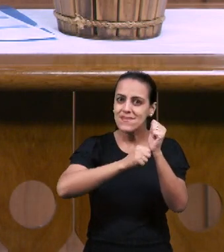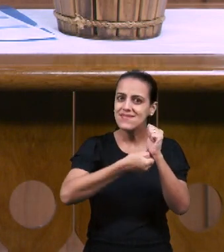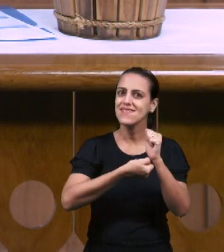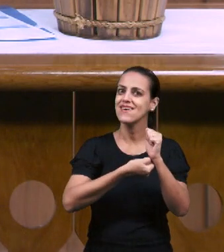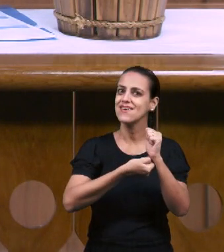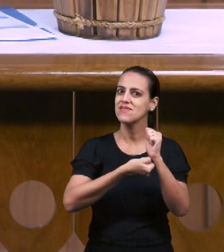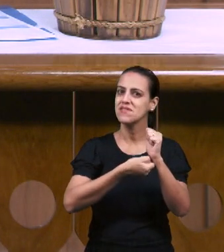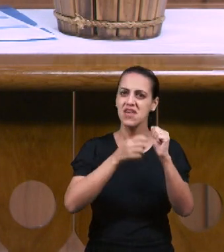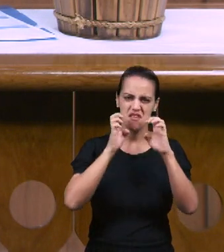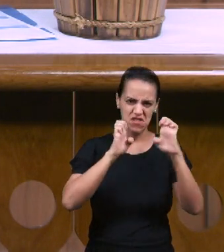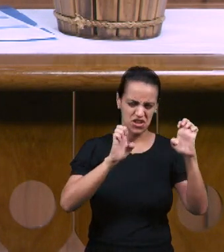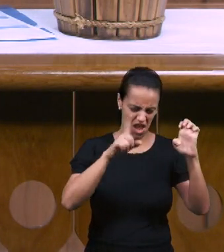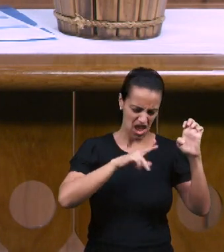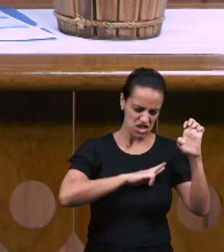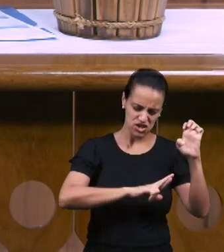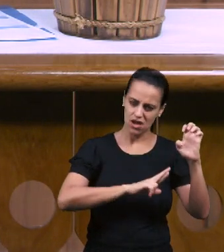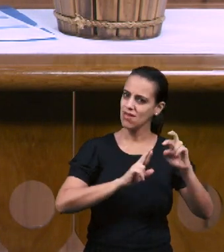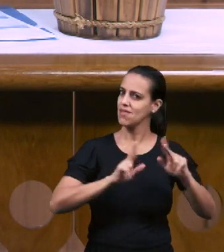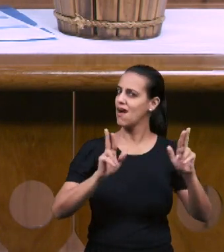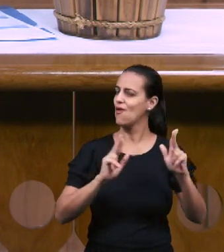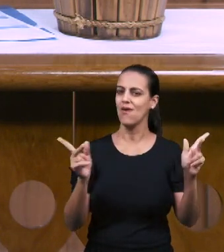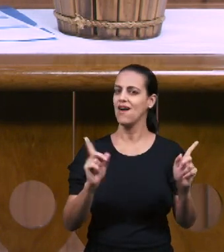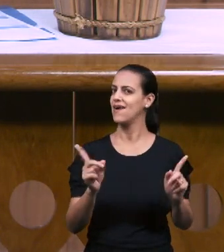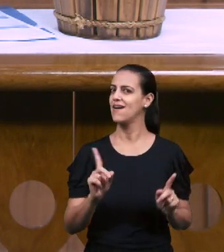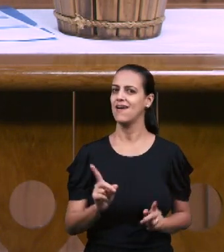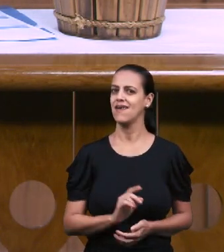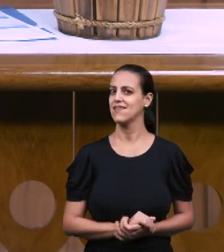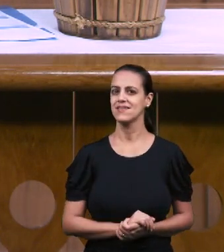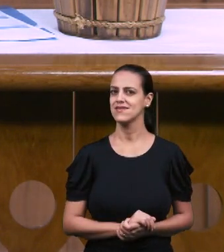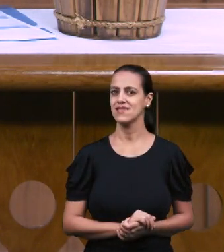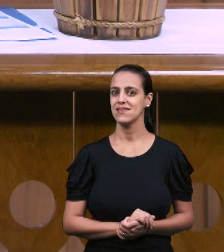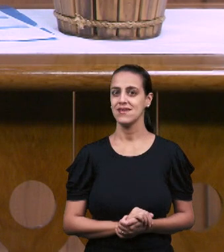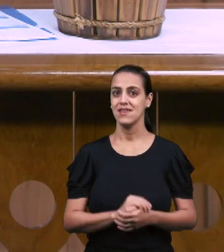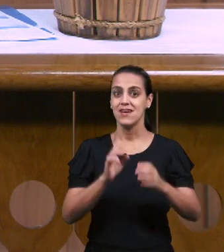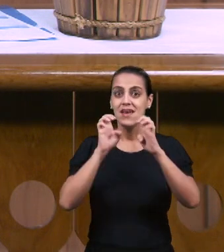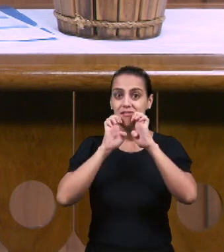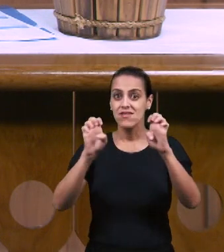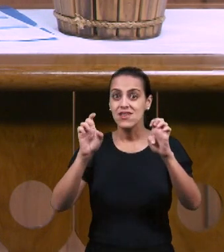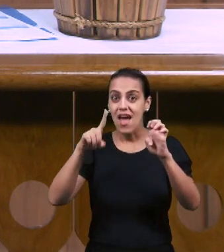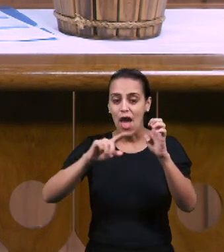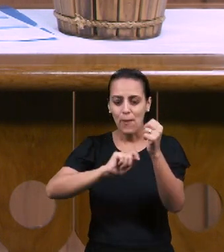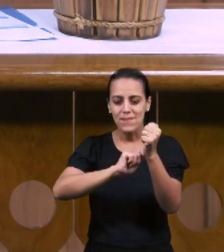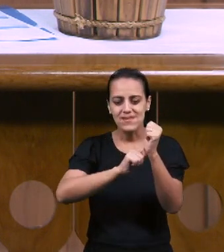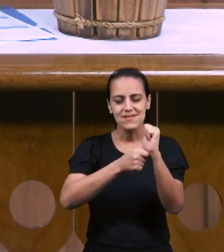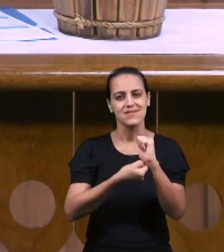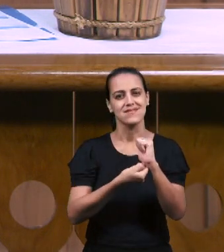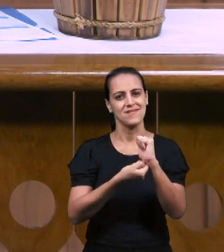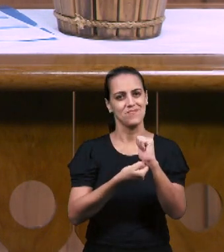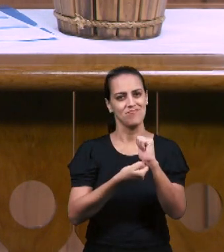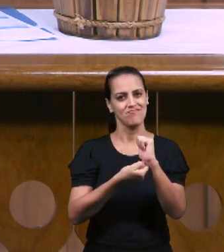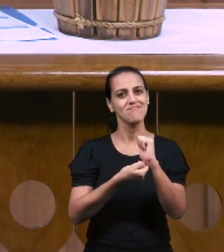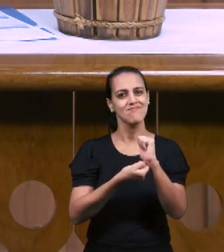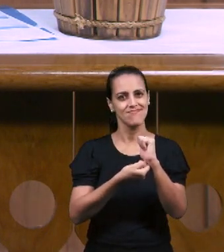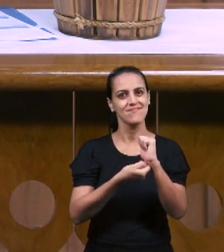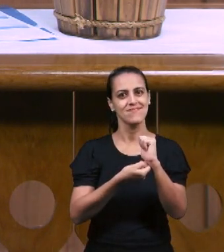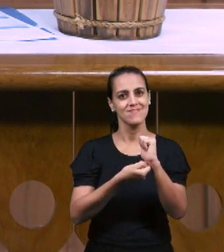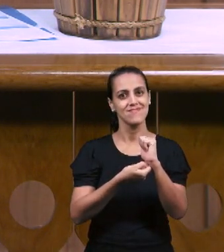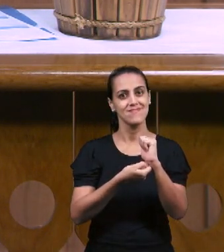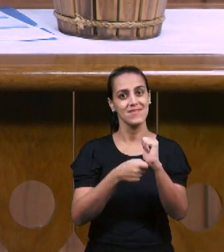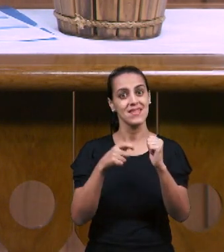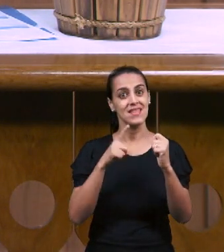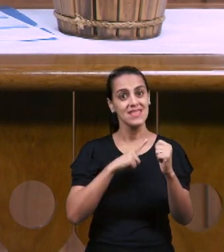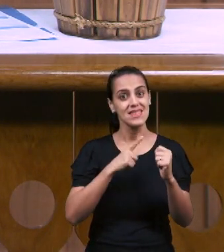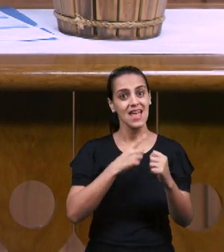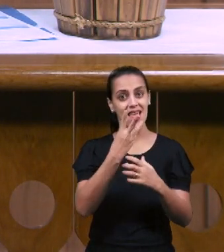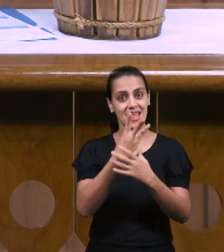c'est une religion, non. L'évangile, c'est le christianisme, non. L'évangile, c'est un mystère. Où il y a la participation de la Trinité.